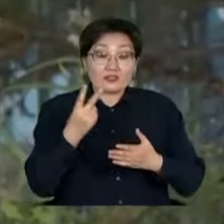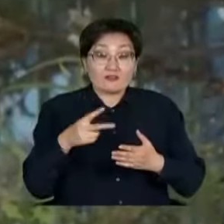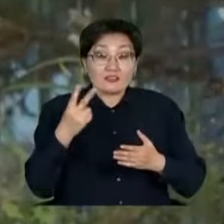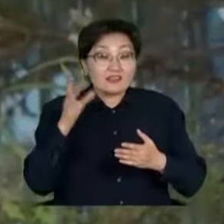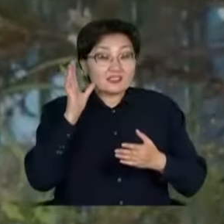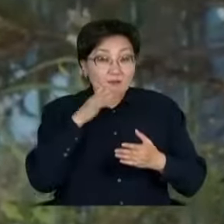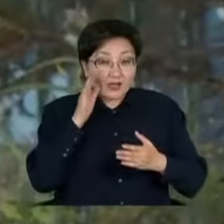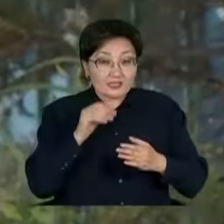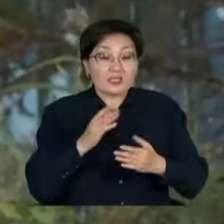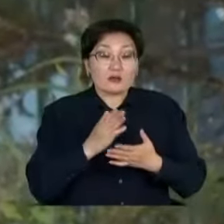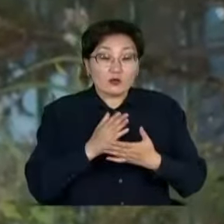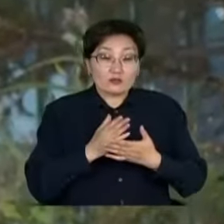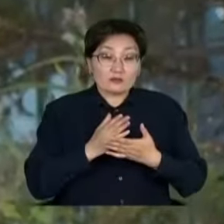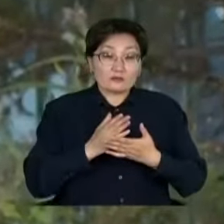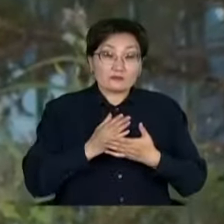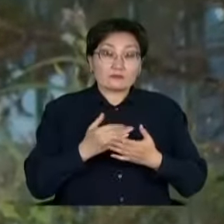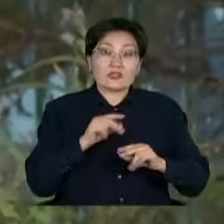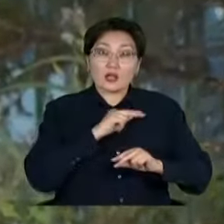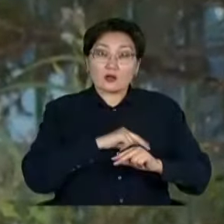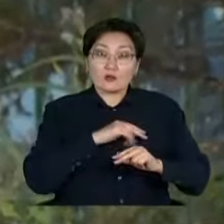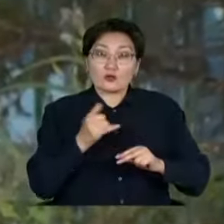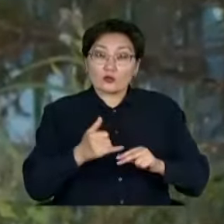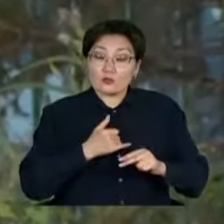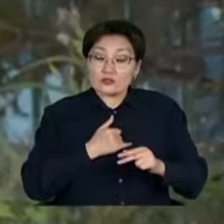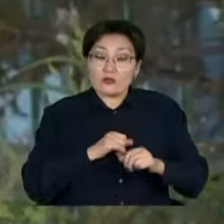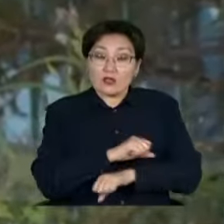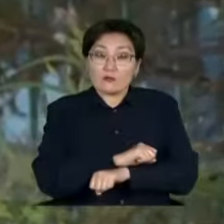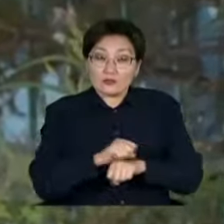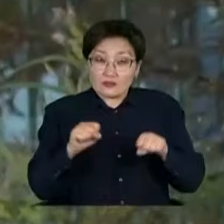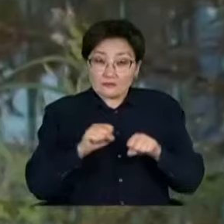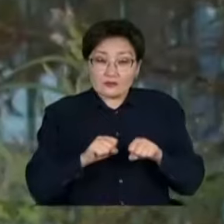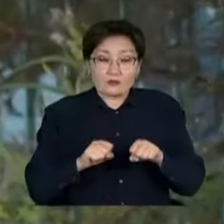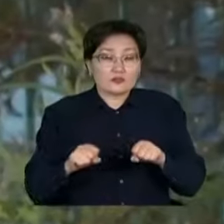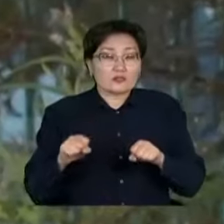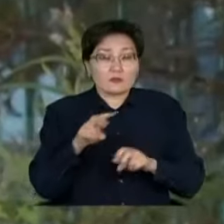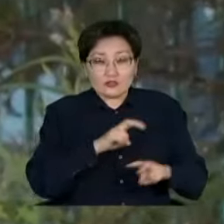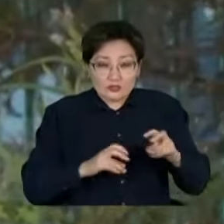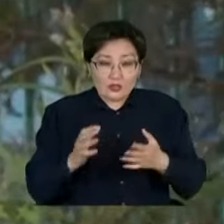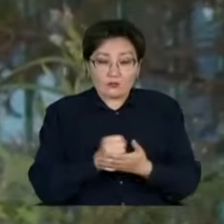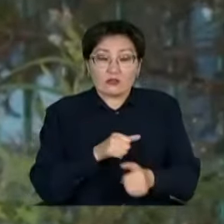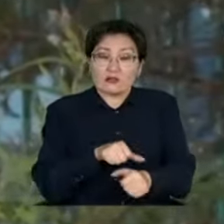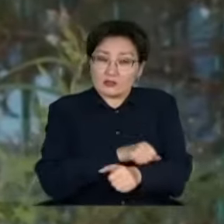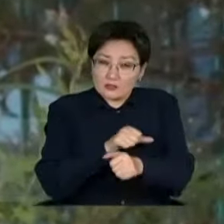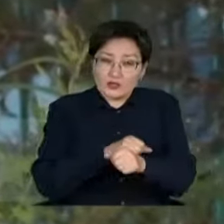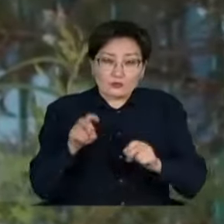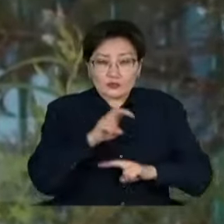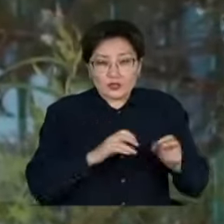собаки это работают они у нас взрывчатым веществам по наркотическим веществам